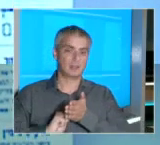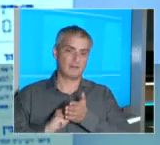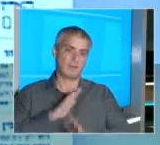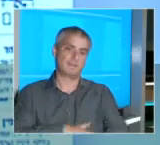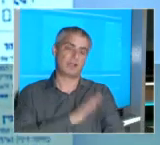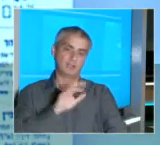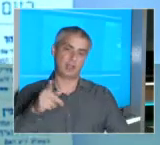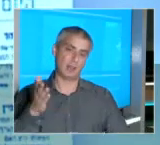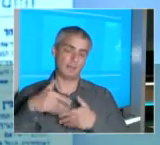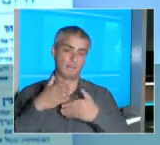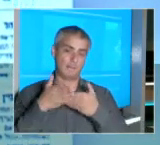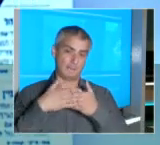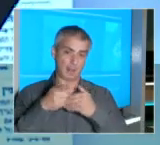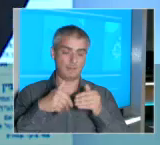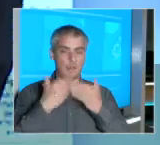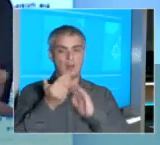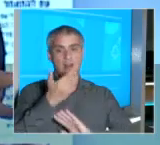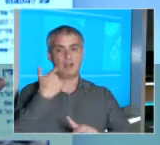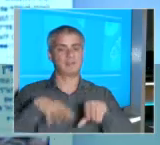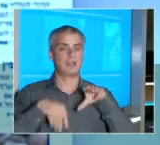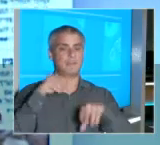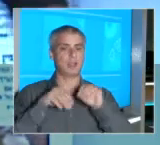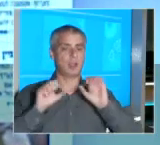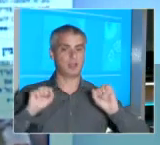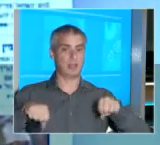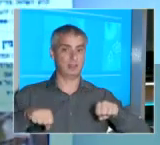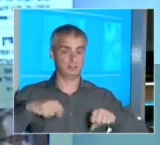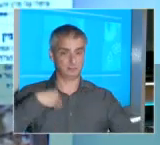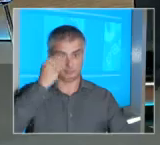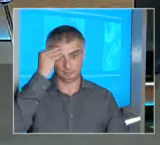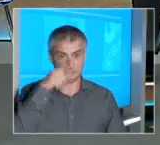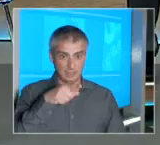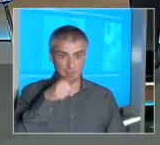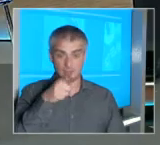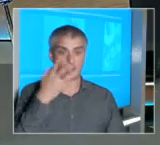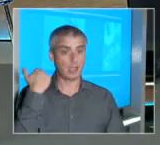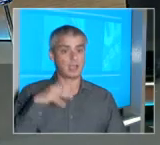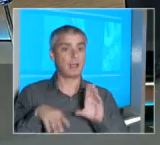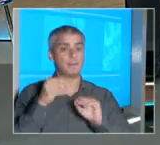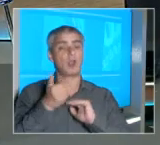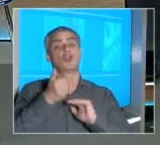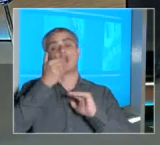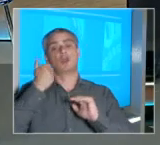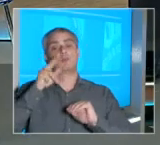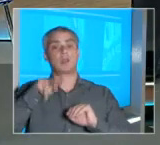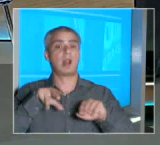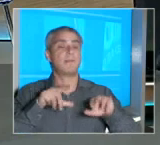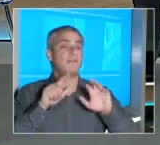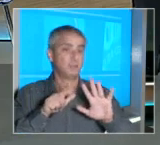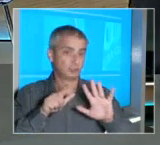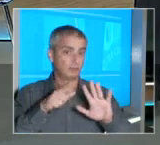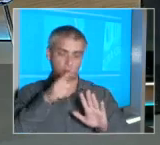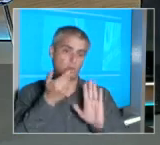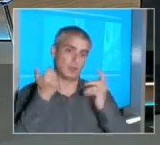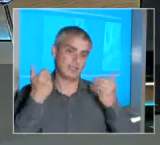של נחמה לבעלה בבוקר שלפני הבחירות לנשיא. נזכיר לכם שהיא עברה איתו גם את הבחירות הקודמות ב-2007,